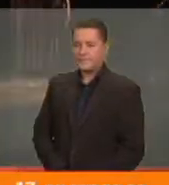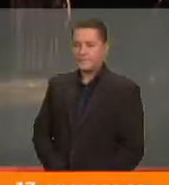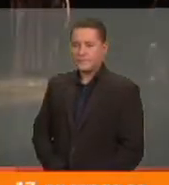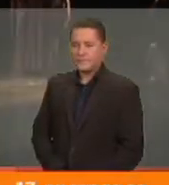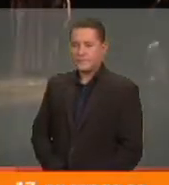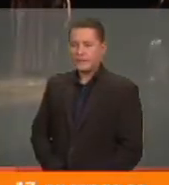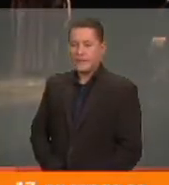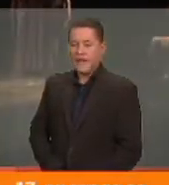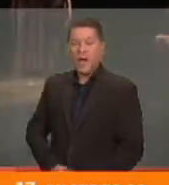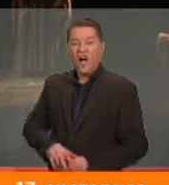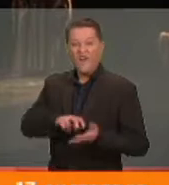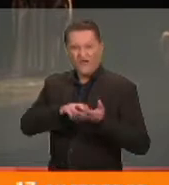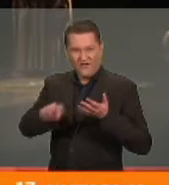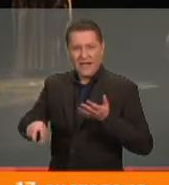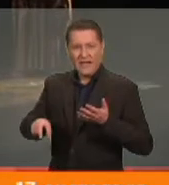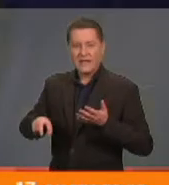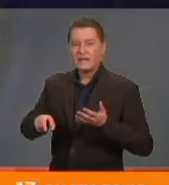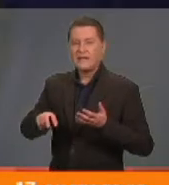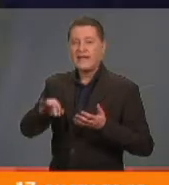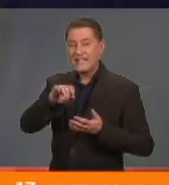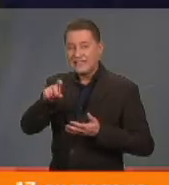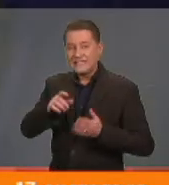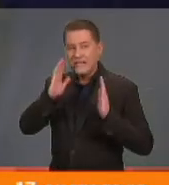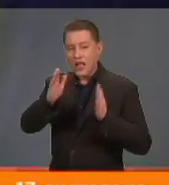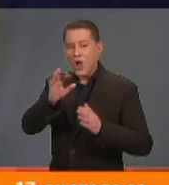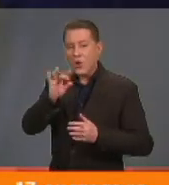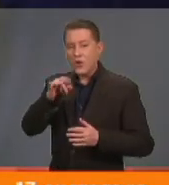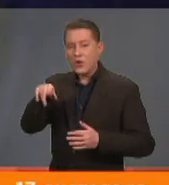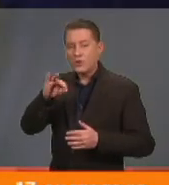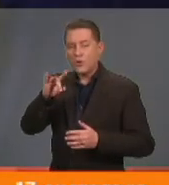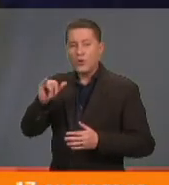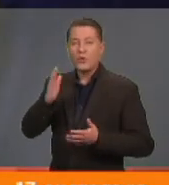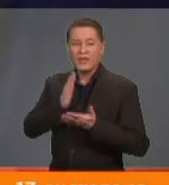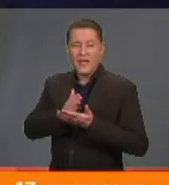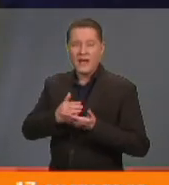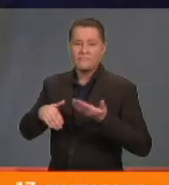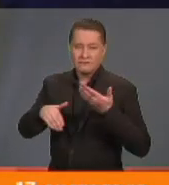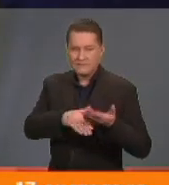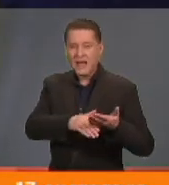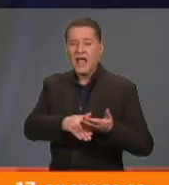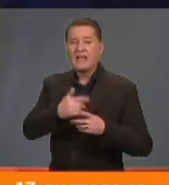Але вихід із коридору є. Є інструмент, який здатен це змінити. Це любов,